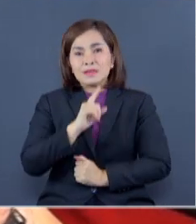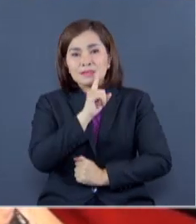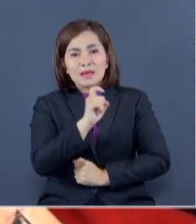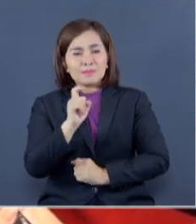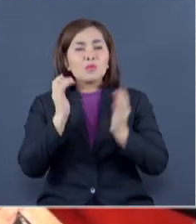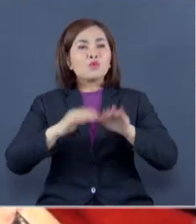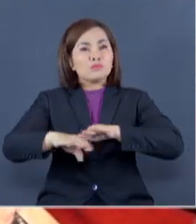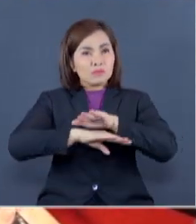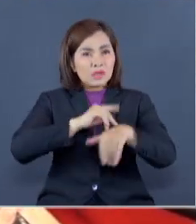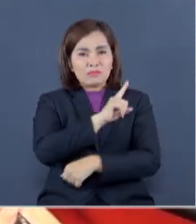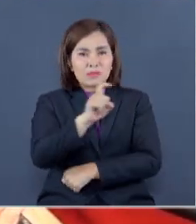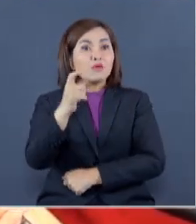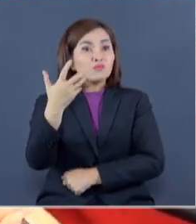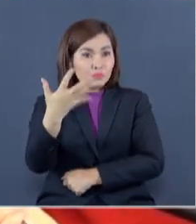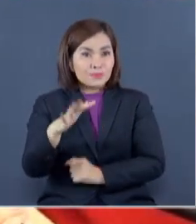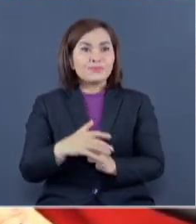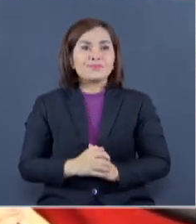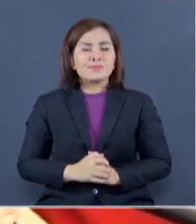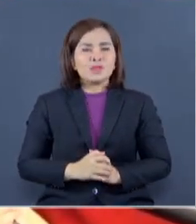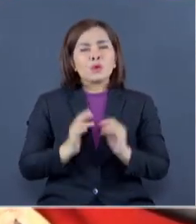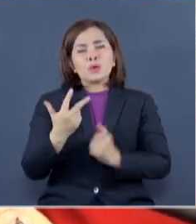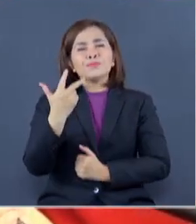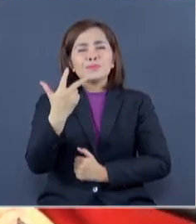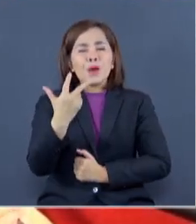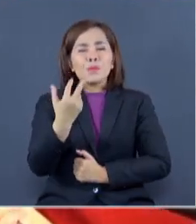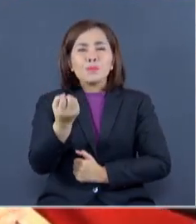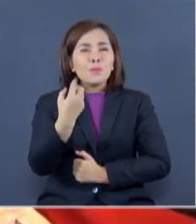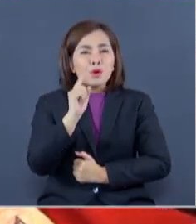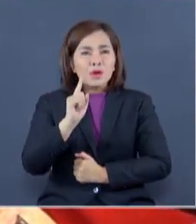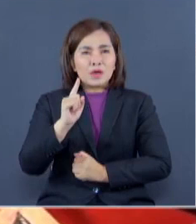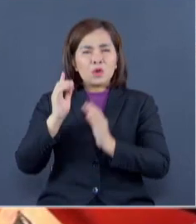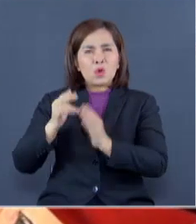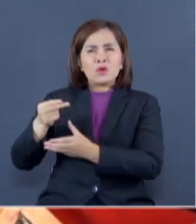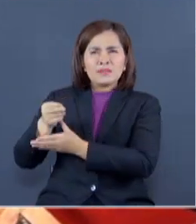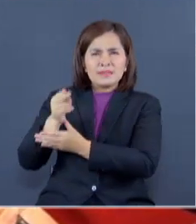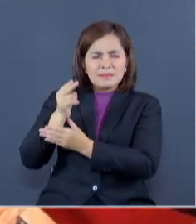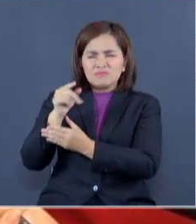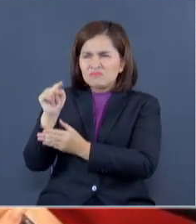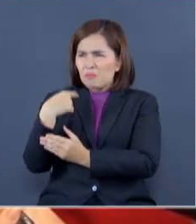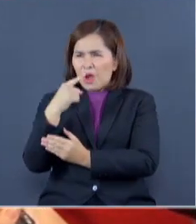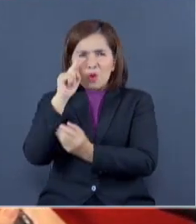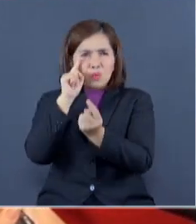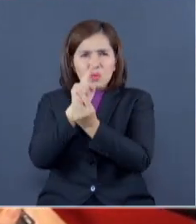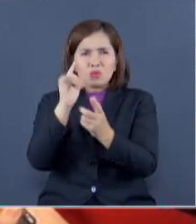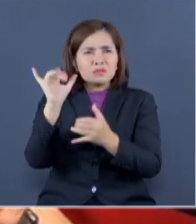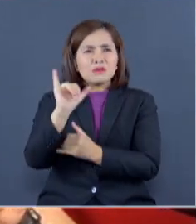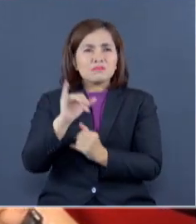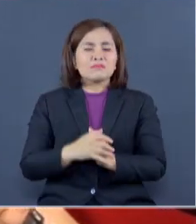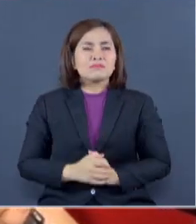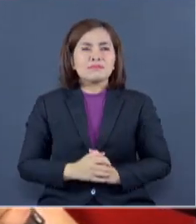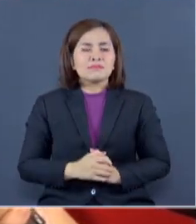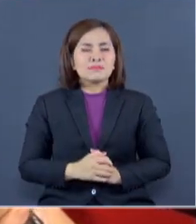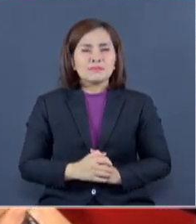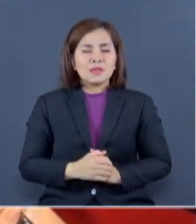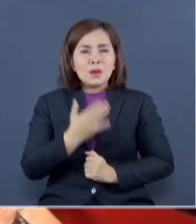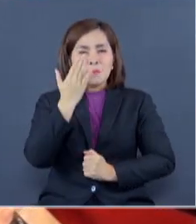พยานส่วนนี้แล้วนะครับแต่ว่าน้องทั้ง3คนเนี่ยยังไม่ทราบว่าคนร้ายเป็นใครนะครับเพราะว่าตัวน้องเนี่ย